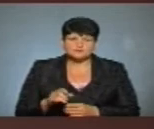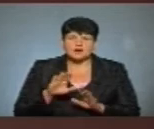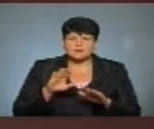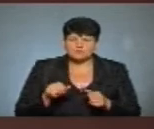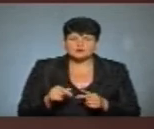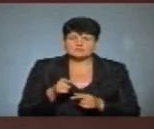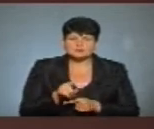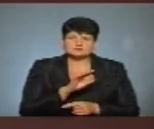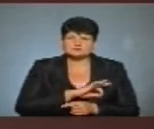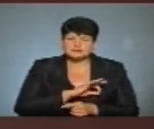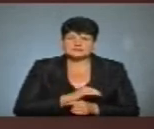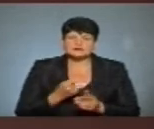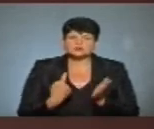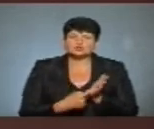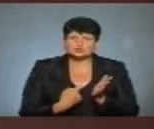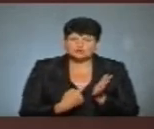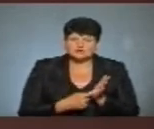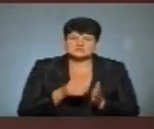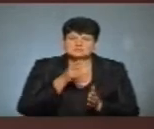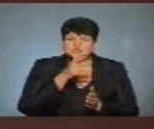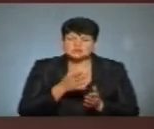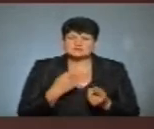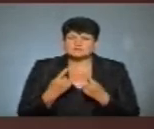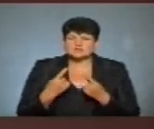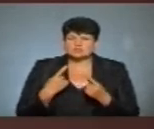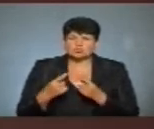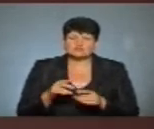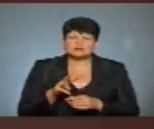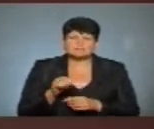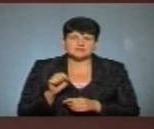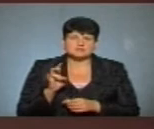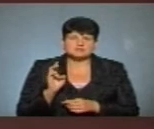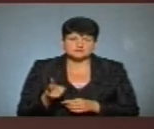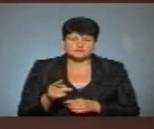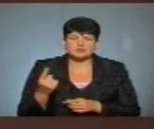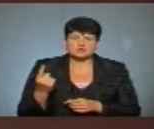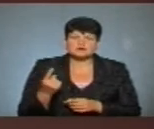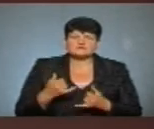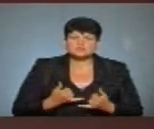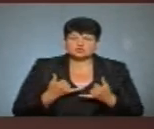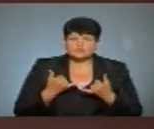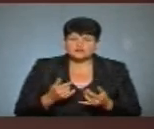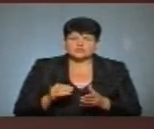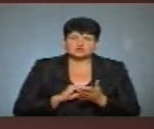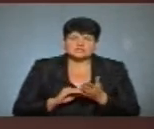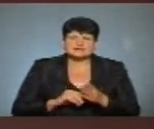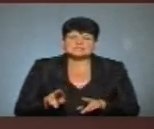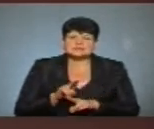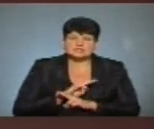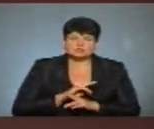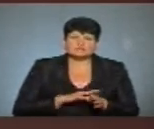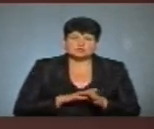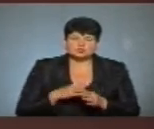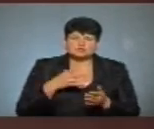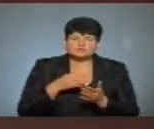потім застосували як доказ під час перемовин у Мінську. У день шанування журналістів, які загинули, виконуючи